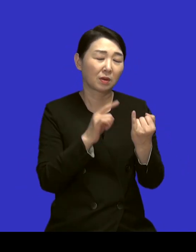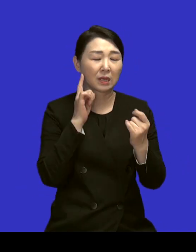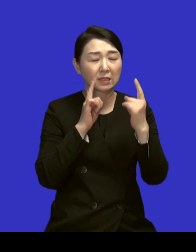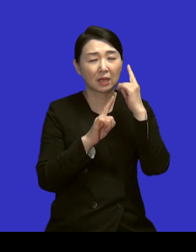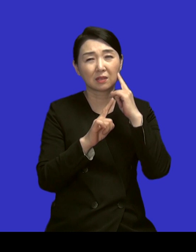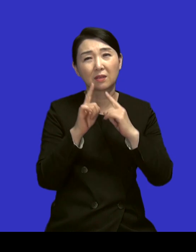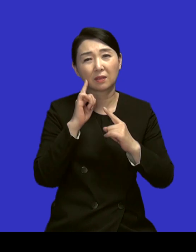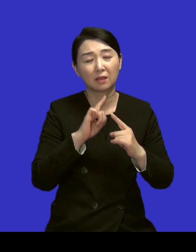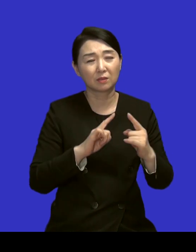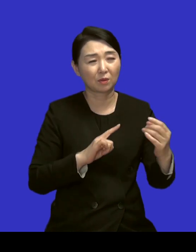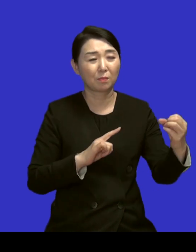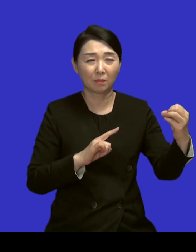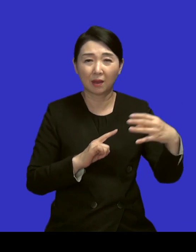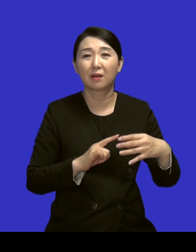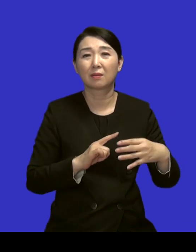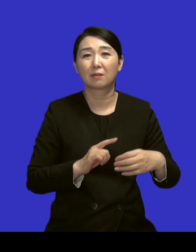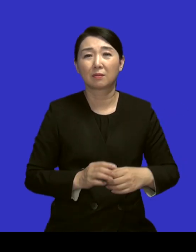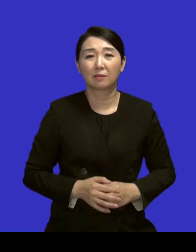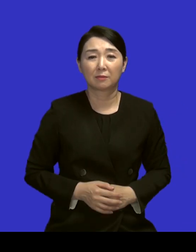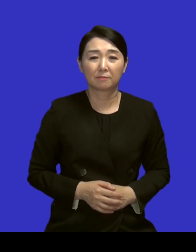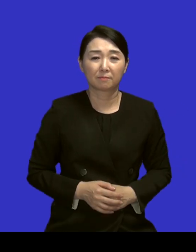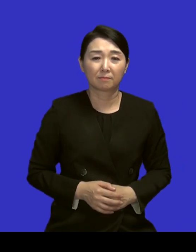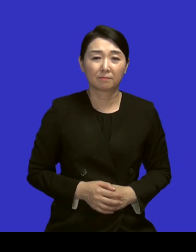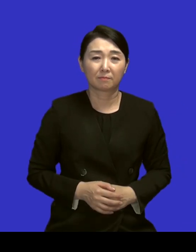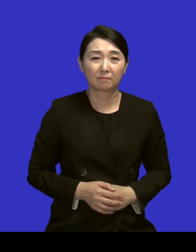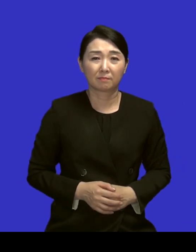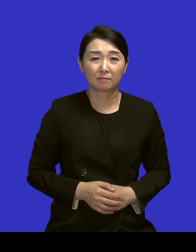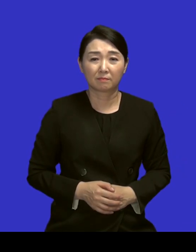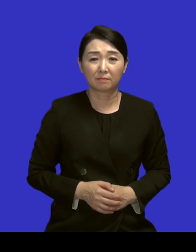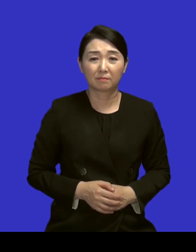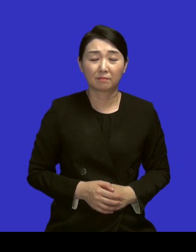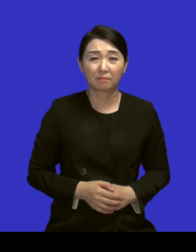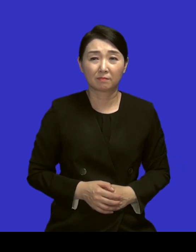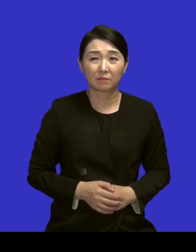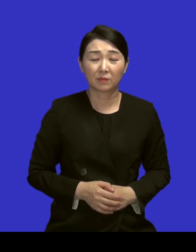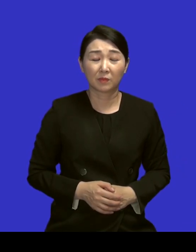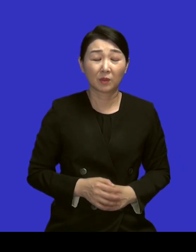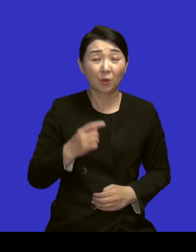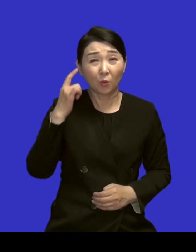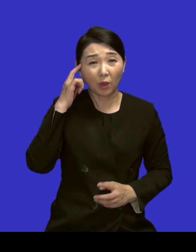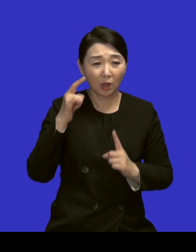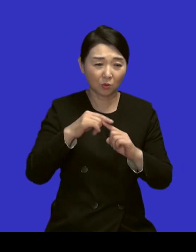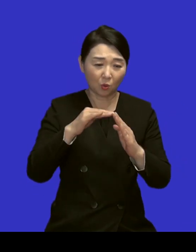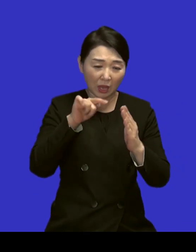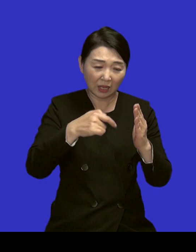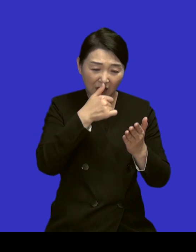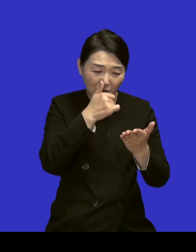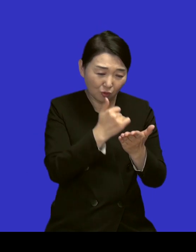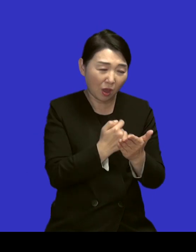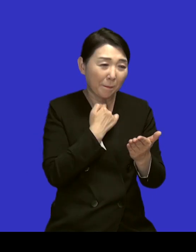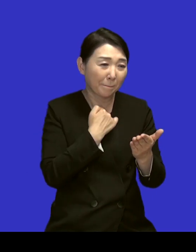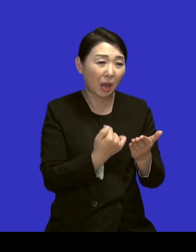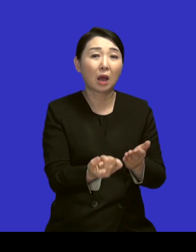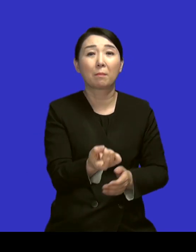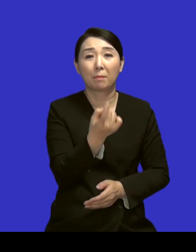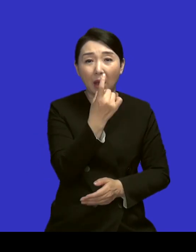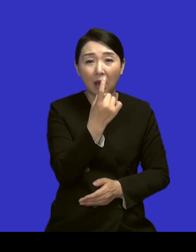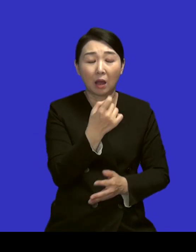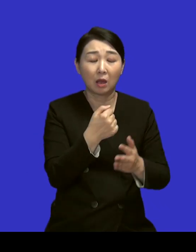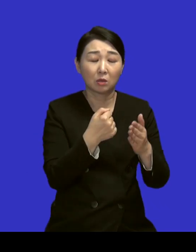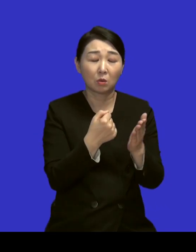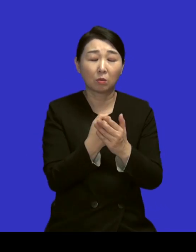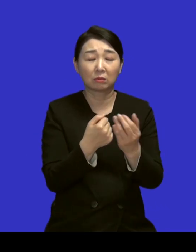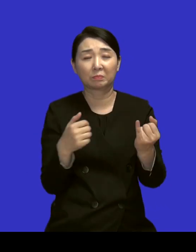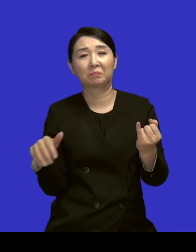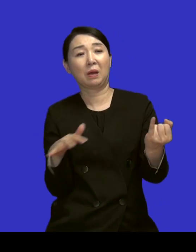얘기를 하더라고요. 예. 그러니까 어쩔 수 없이 무너진 죄악이 교회에서 들킨 거예요. 근데 네. 그게 이제 이 아이에게 따가운